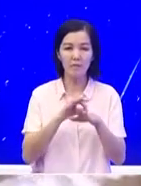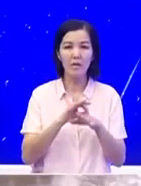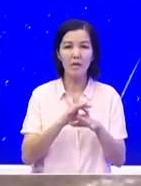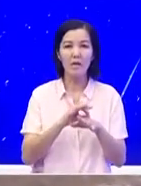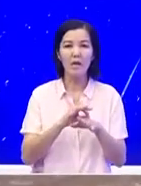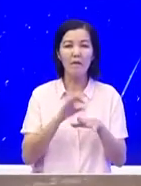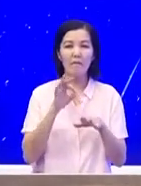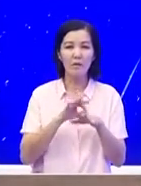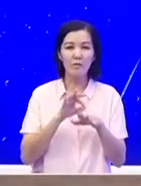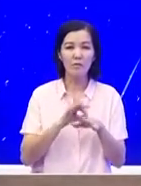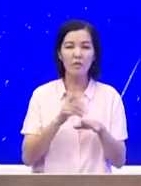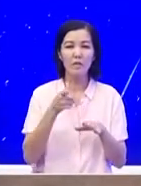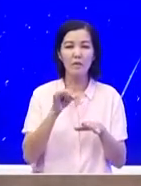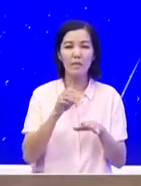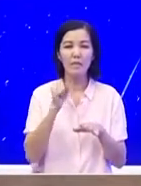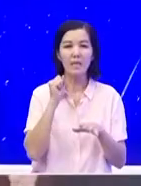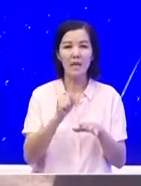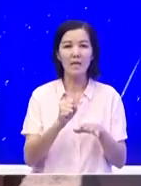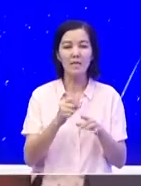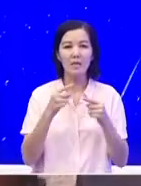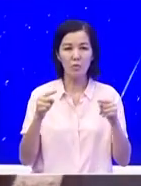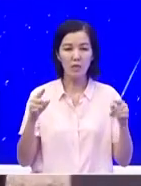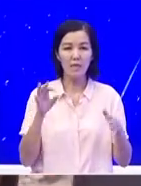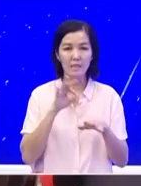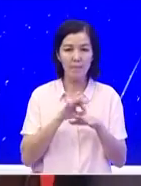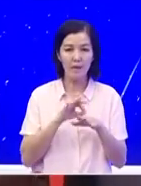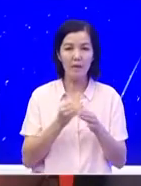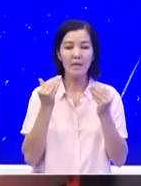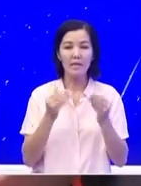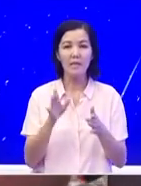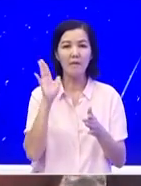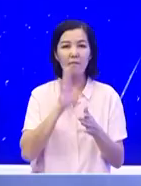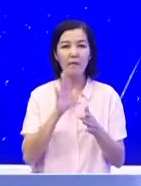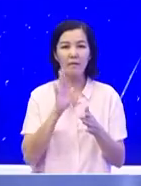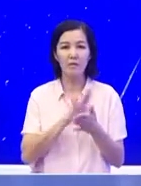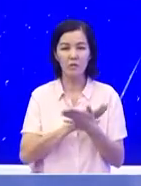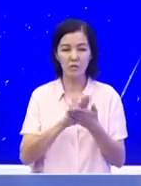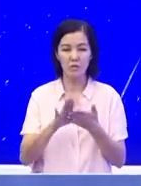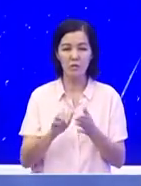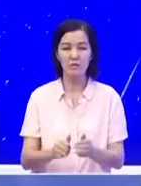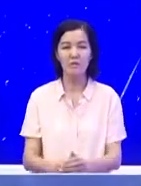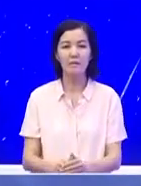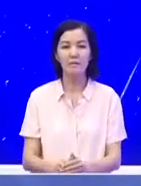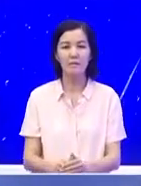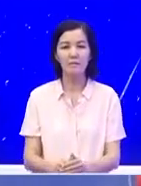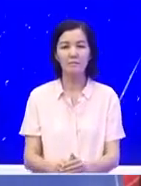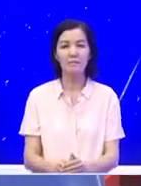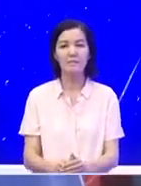холерно-виброн, вирусный гепатит А и на энтовирусы. На данный момент вода соответствует санитарным нормам.